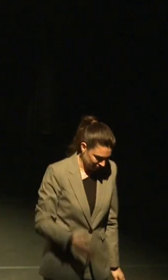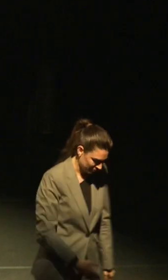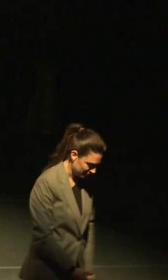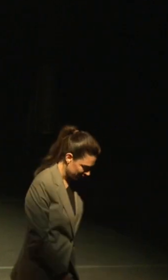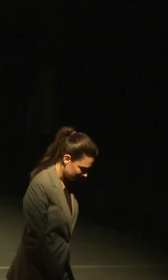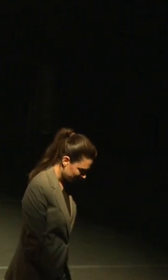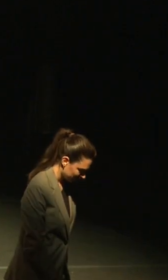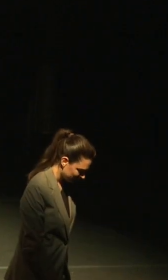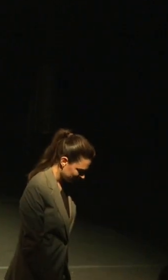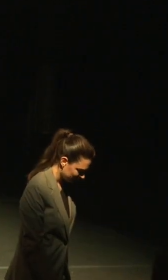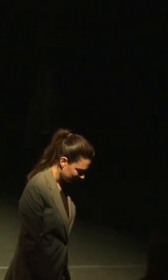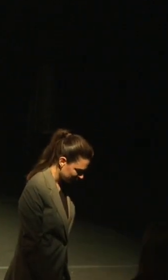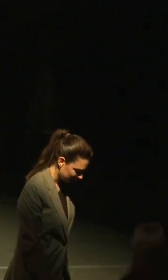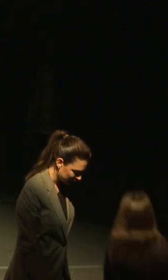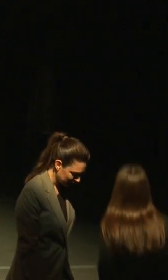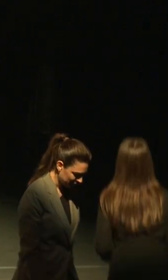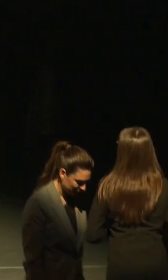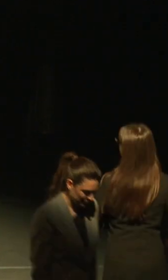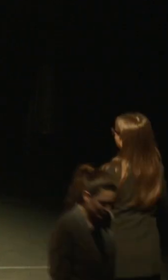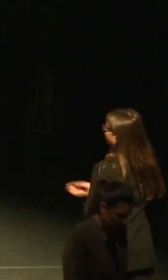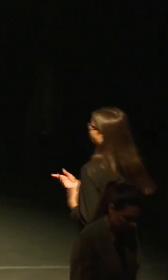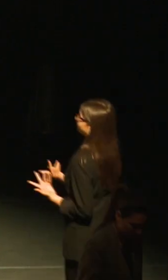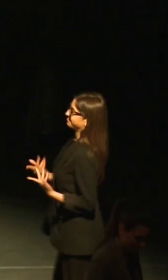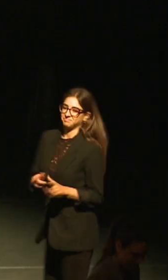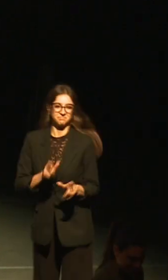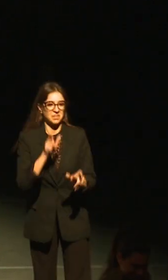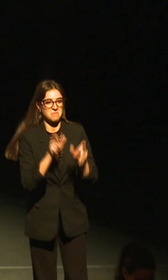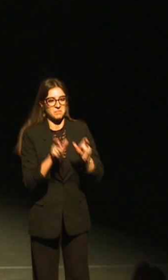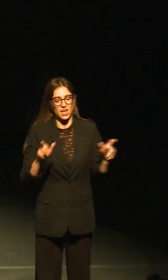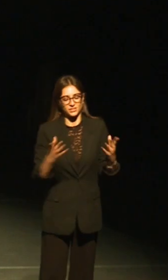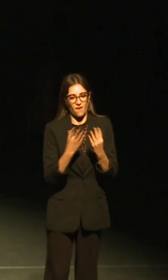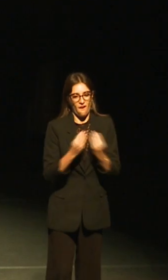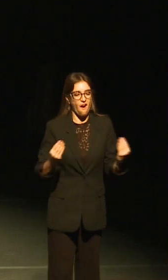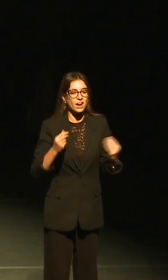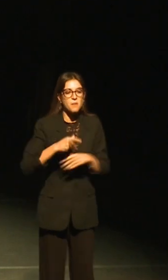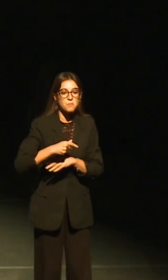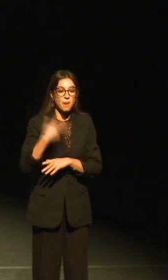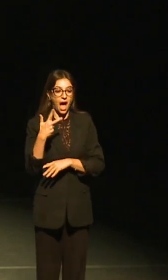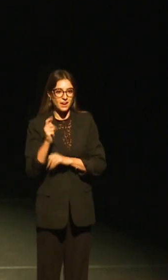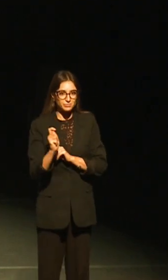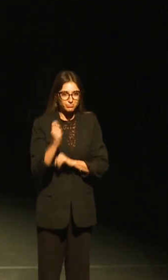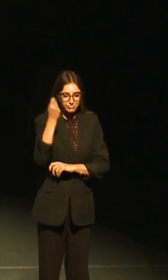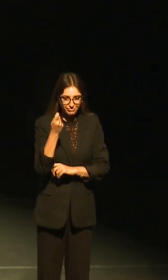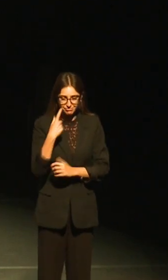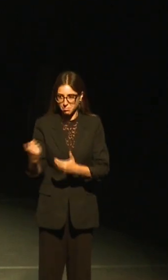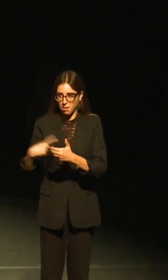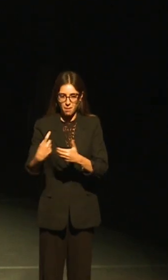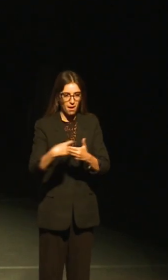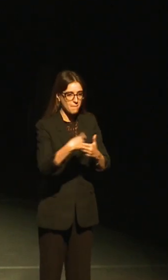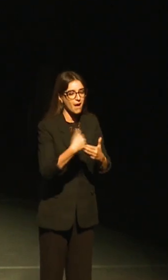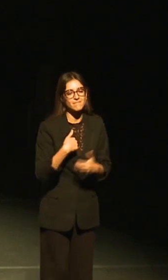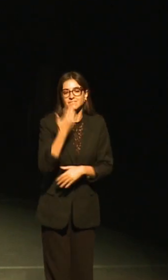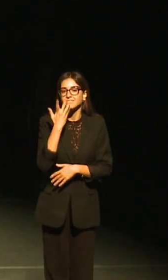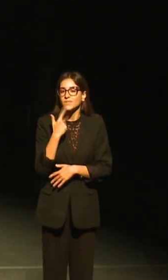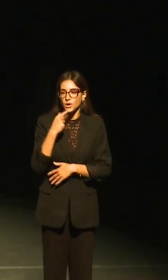igortante tante persone hanno contribuito al successo di parx oggi non ho potuto essere con noi Dario Longo vogliamo ricordare il suo ruolo in